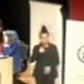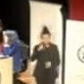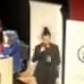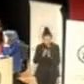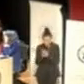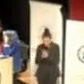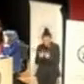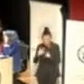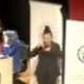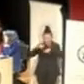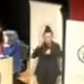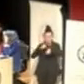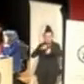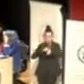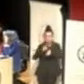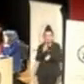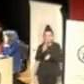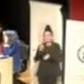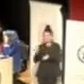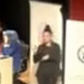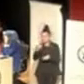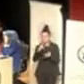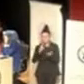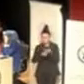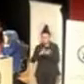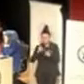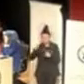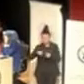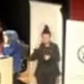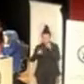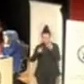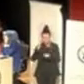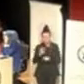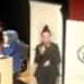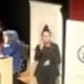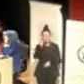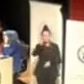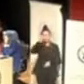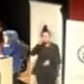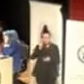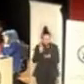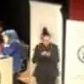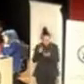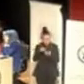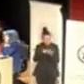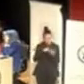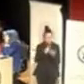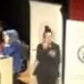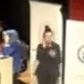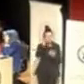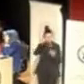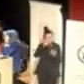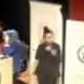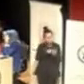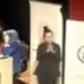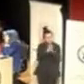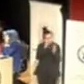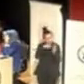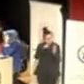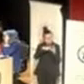ödünç alınabiliyor. Ve bir eser ancak 7 gün süreyle ödünç alınabiliyor. Yine bu kitabın uygulamasında da bu şekilde